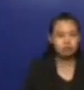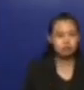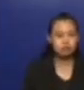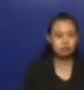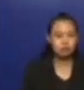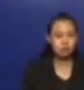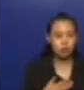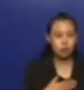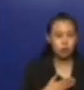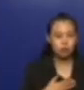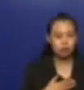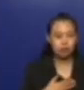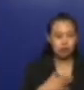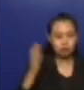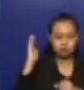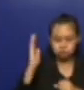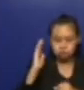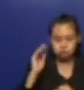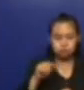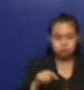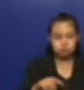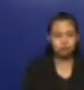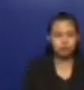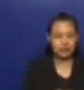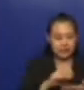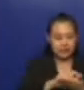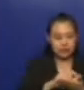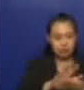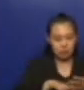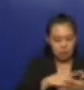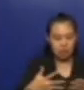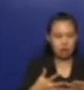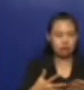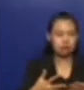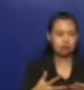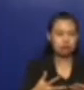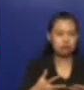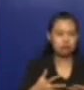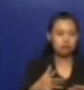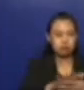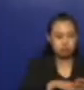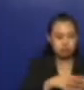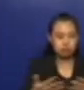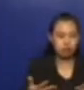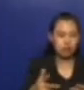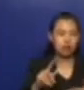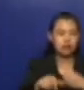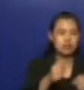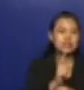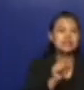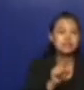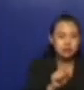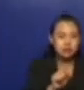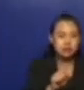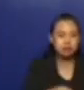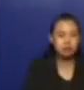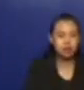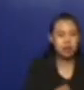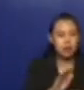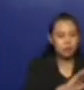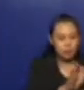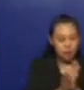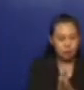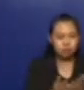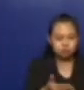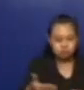ผมเคยอภิปรายว่าเขียนยุทธศาสตร์20ปีเขียนปฏิรูปประเทศ12ด้านเขียนทำ